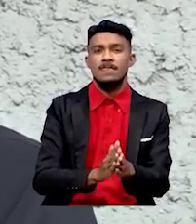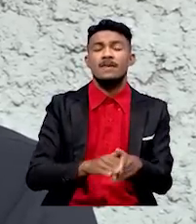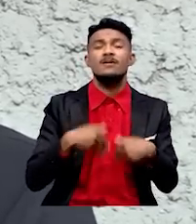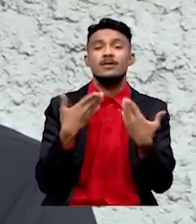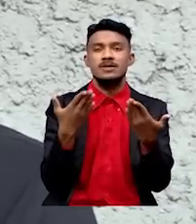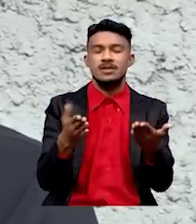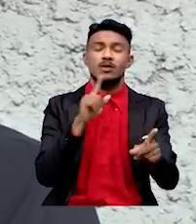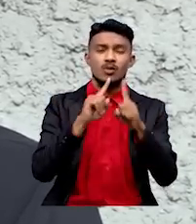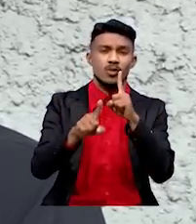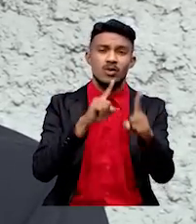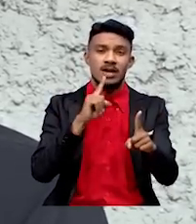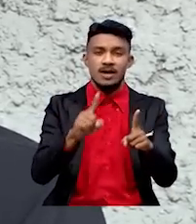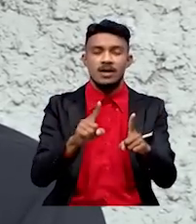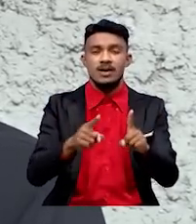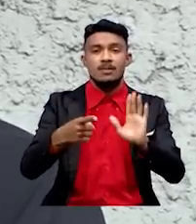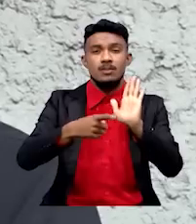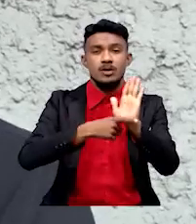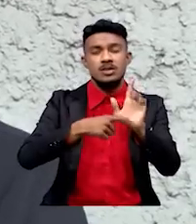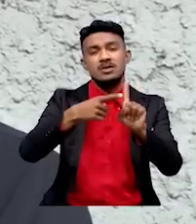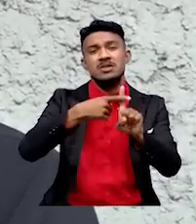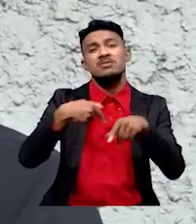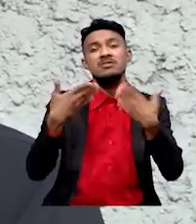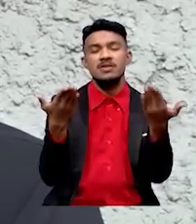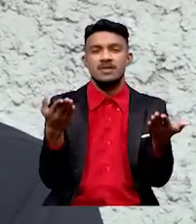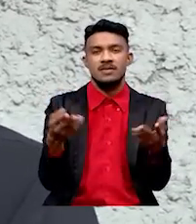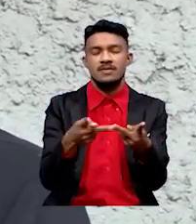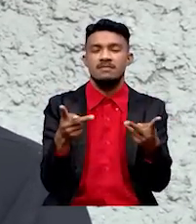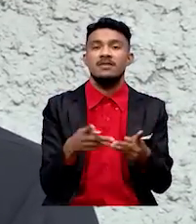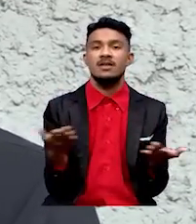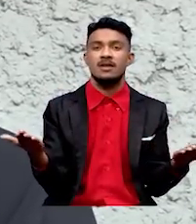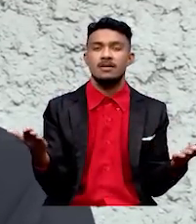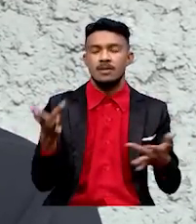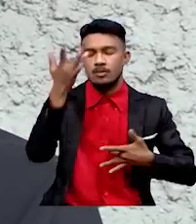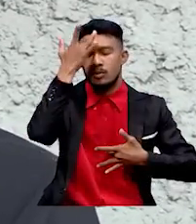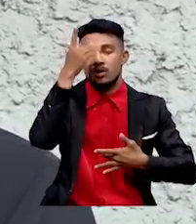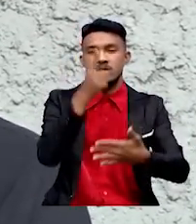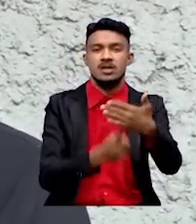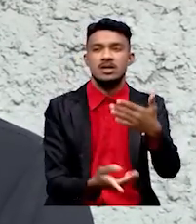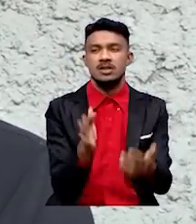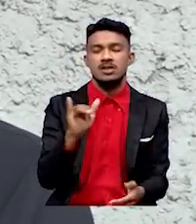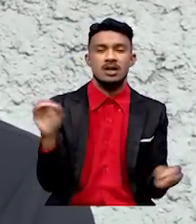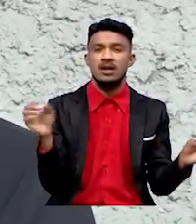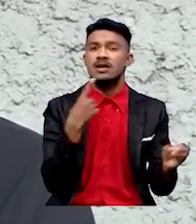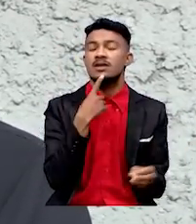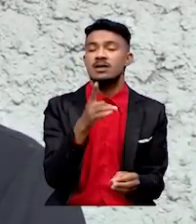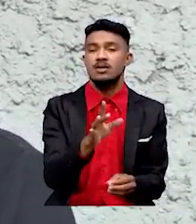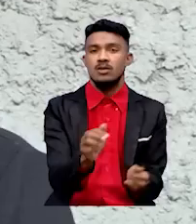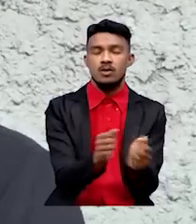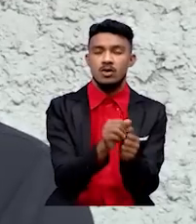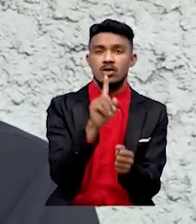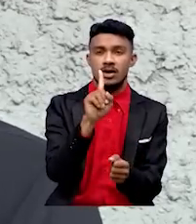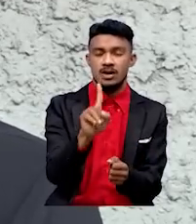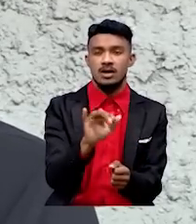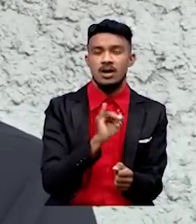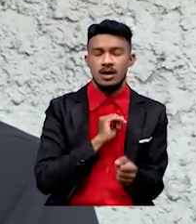itu positif negatif ini ia parti ni be, moro saja. Hoy ini mah awak kerja foto ini setiap